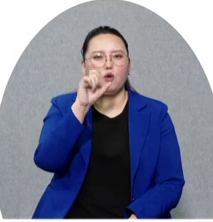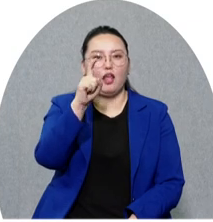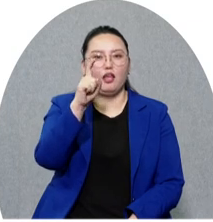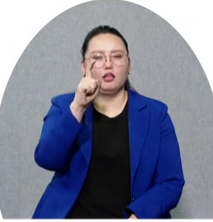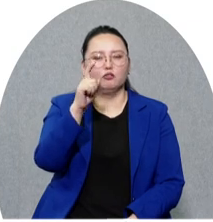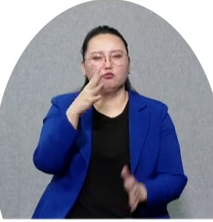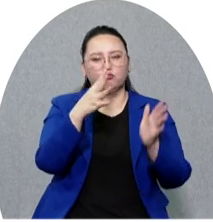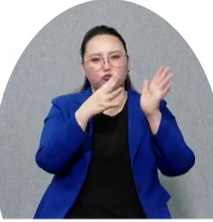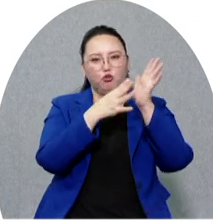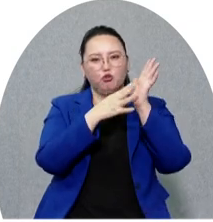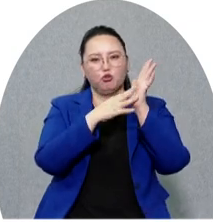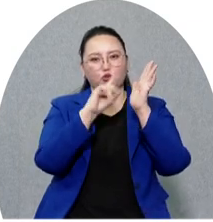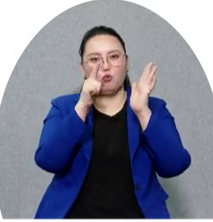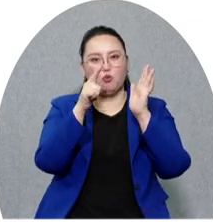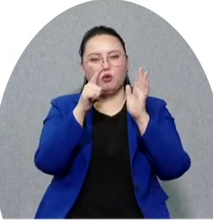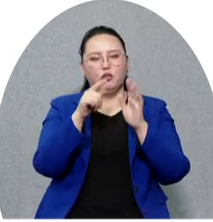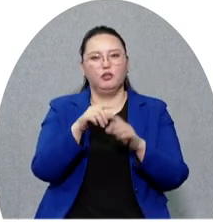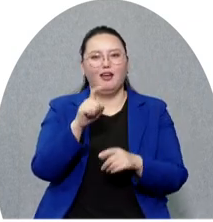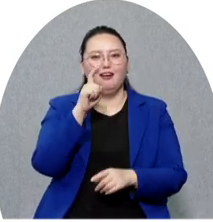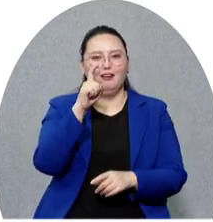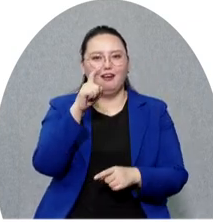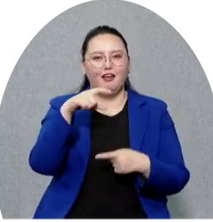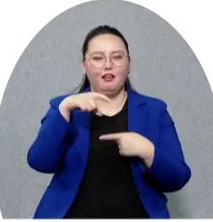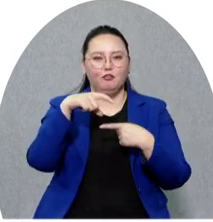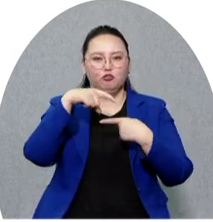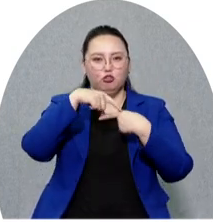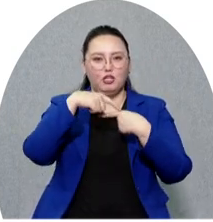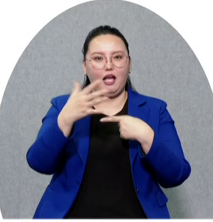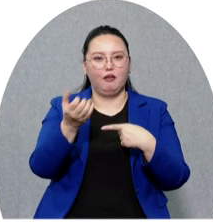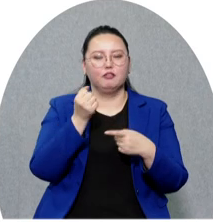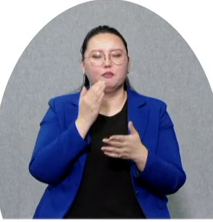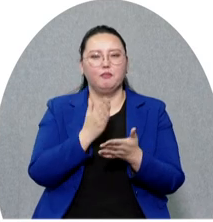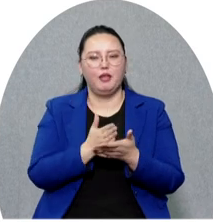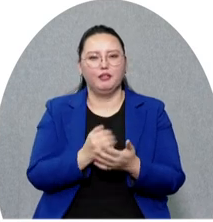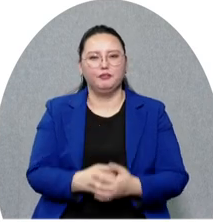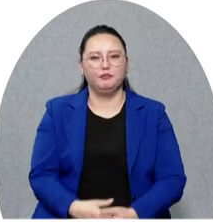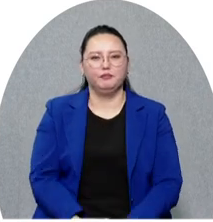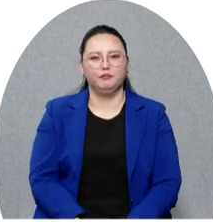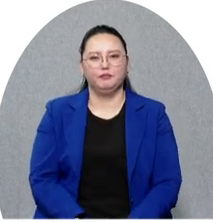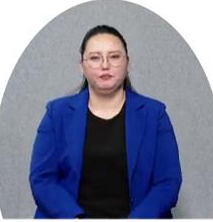Хүрхүү гэсэн ийм 9 үг байх нэ.